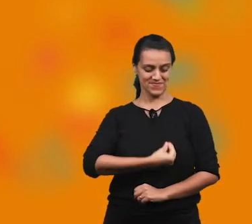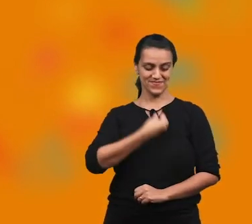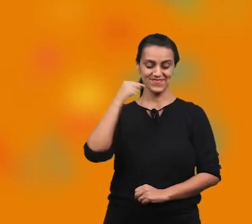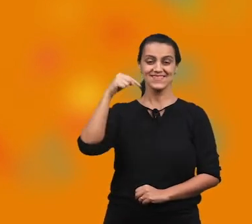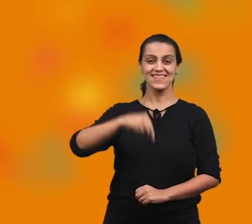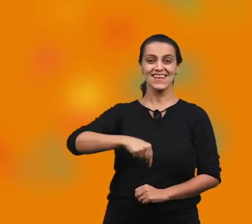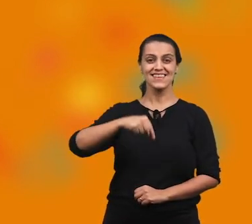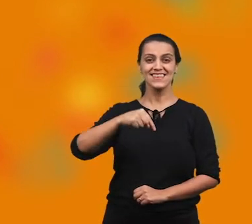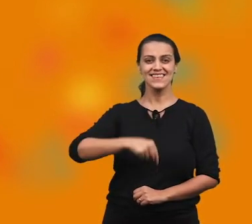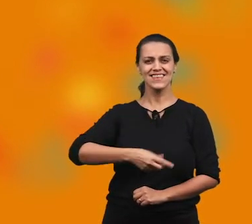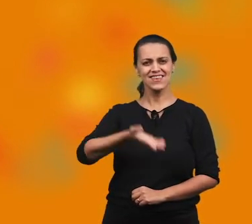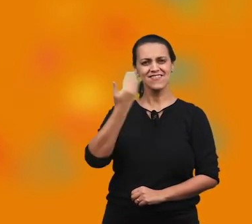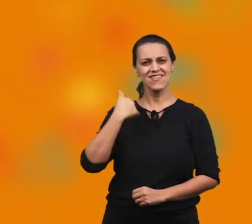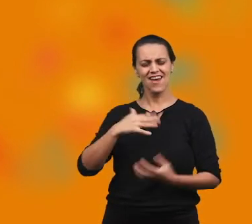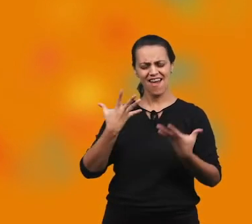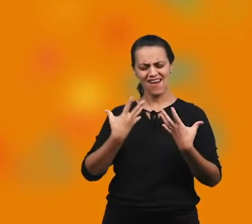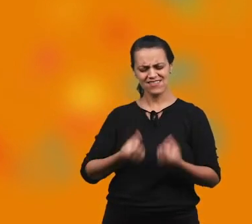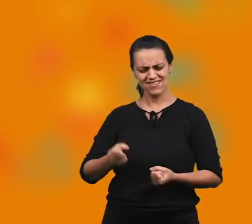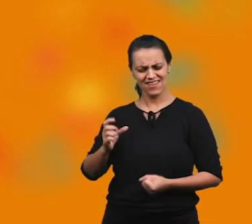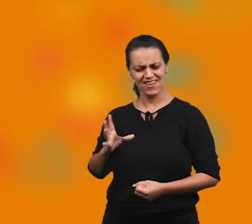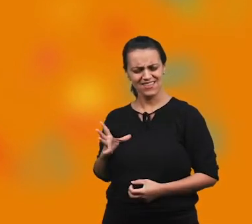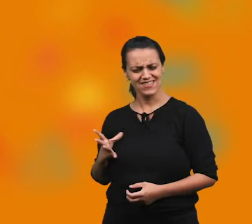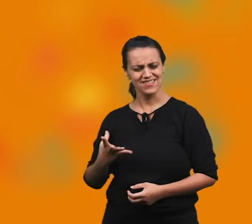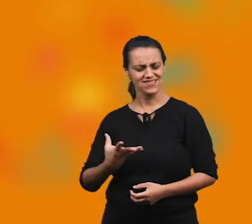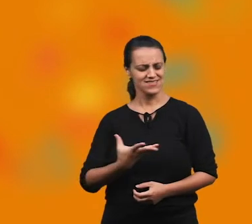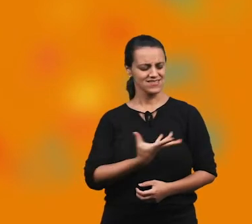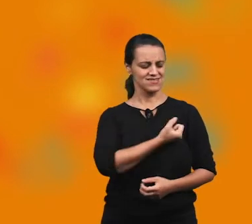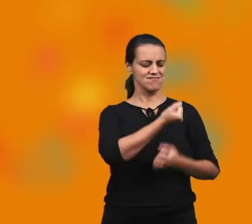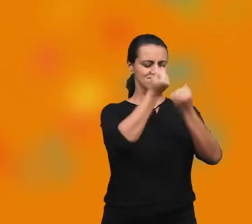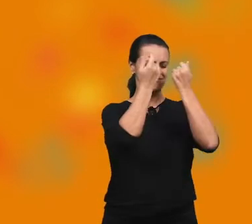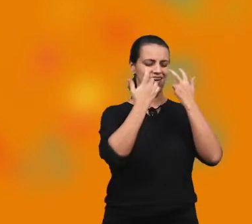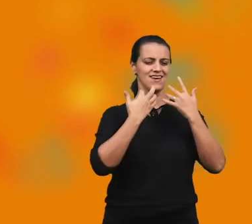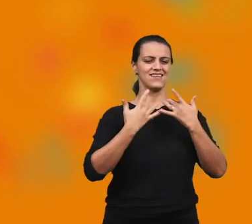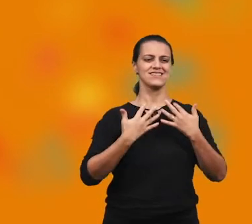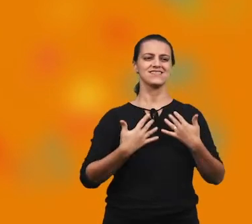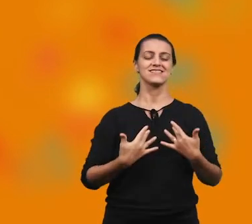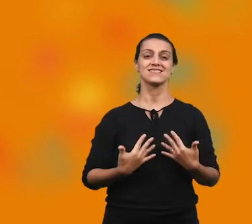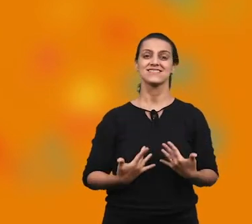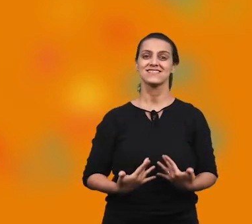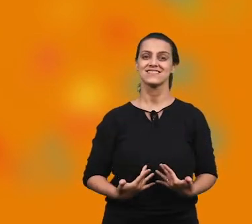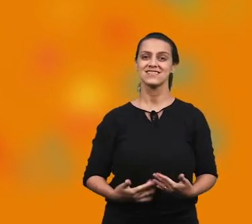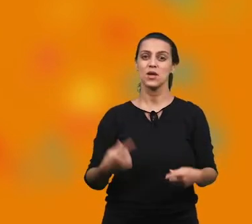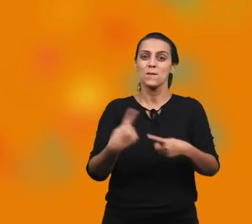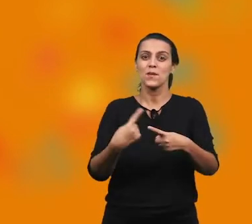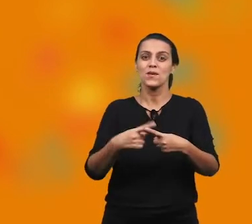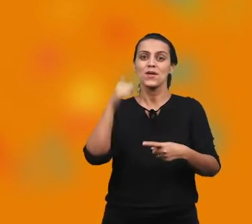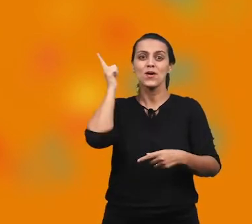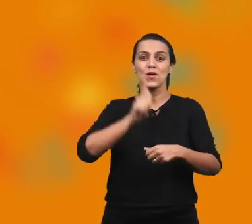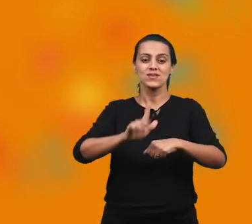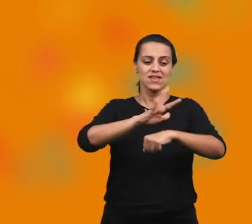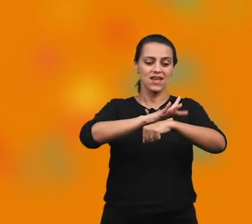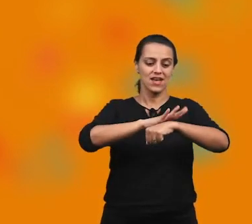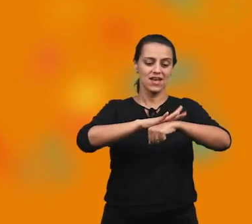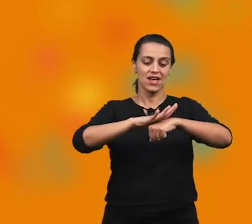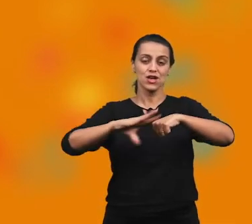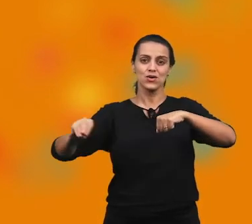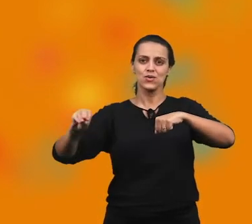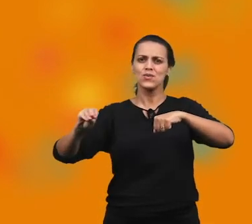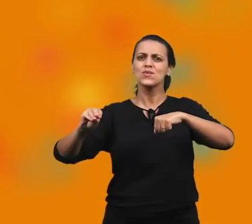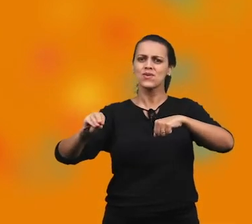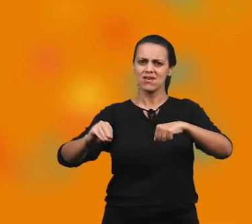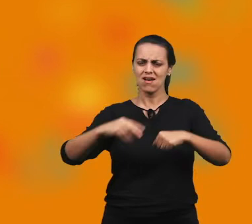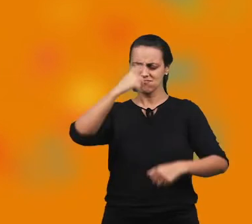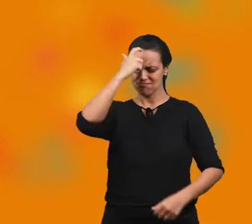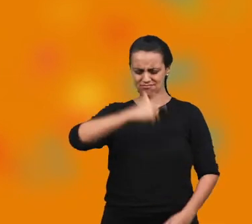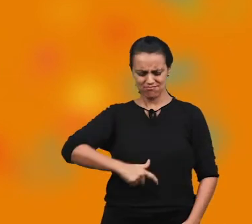Иисус, Он здесь. Окунись в воды спасения. Эти воды исцеляют. И